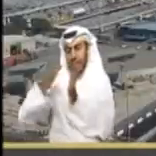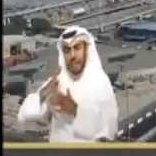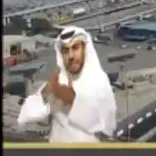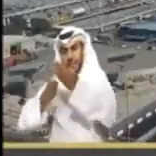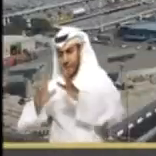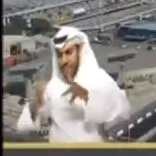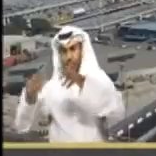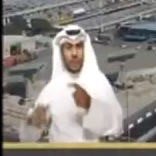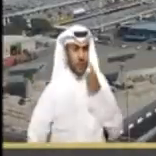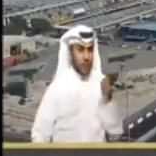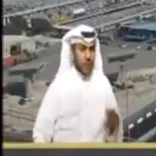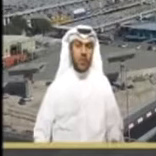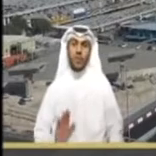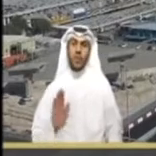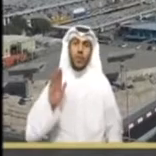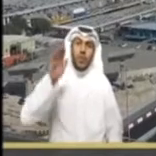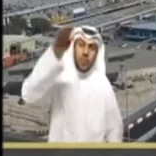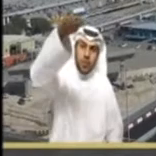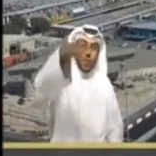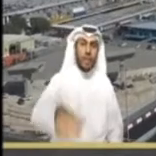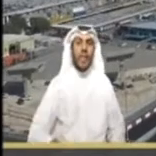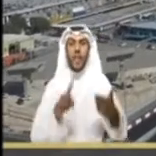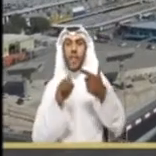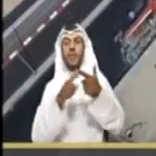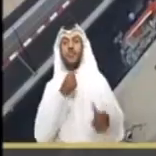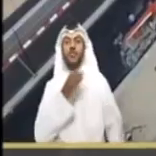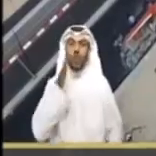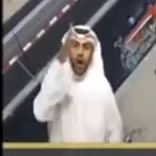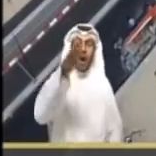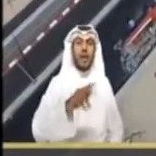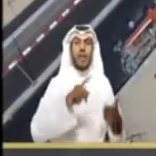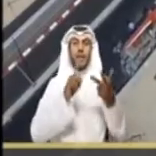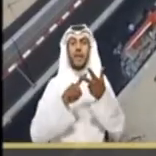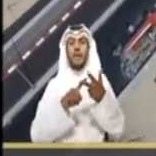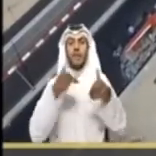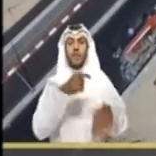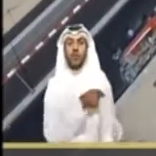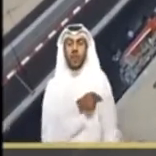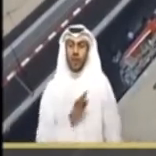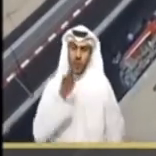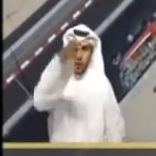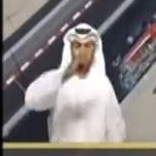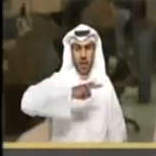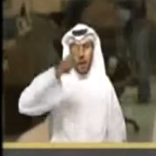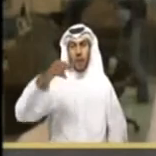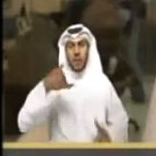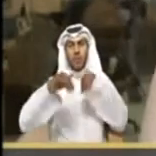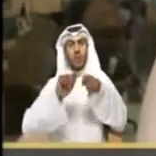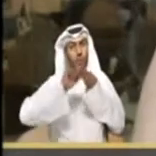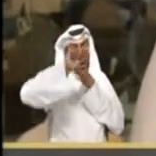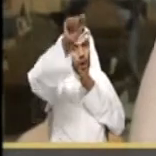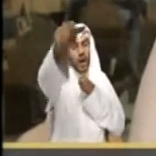طرق عملاقة مثل جسر جابر وطريق جمال عبد الناصر وطريق الجهرة الجديد وغيرها. جاء الوقت